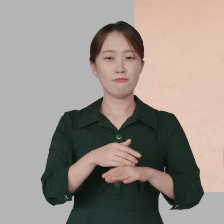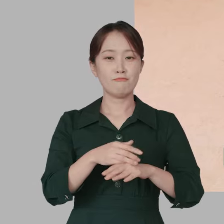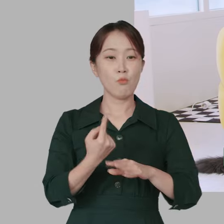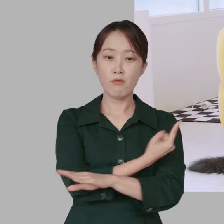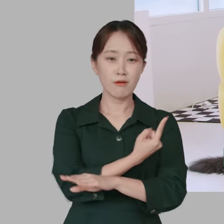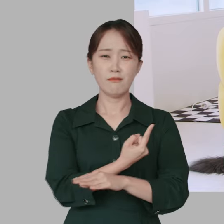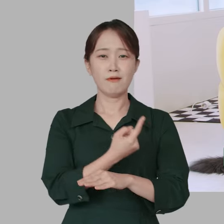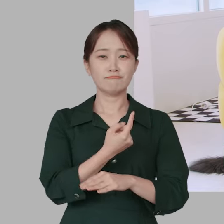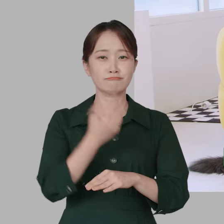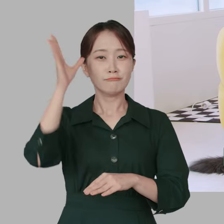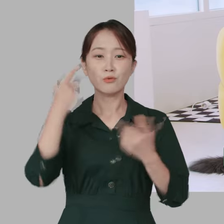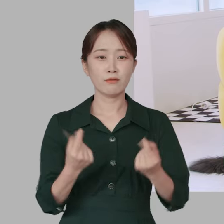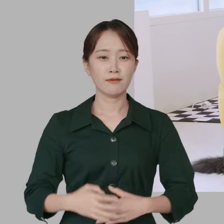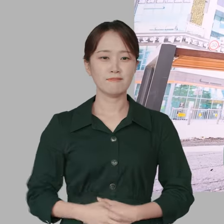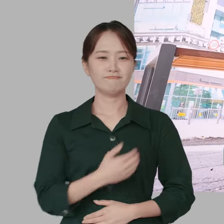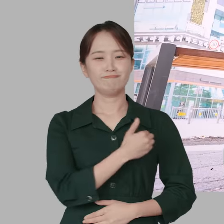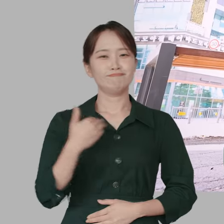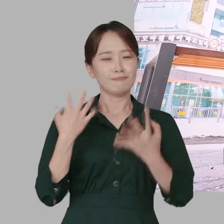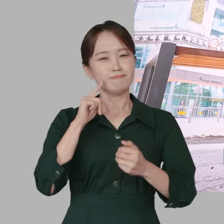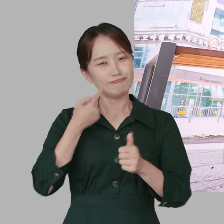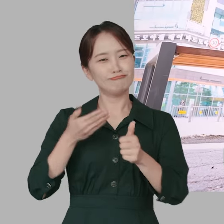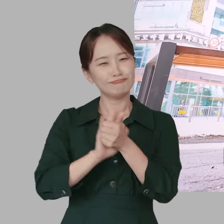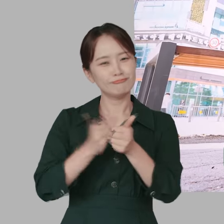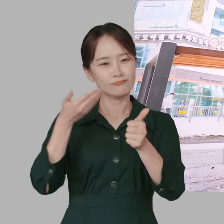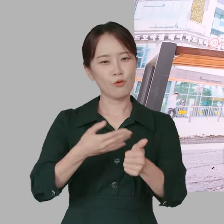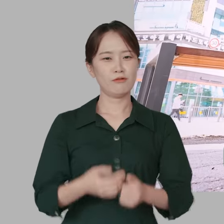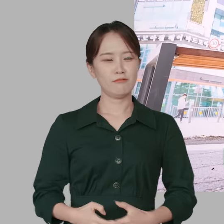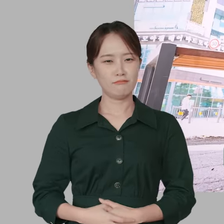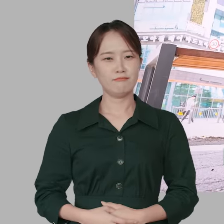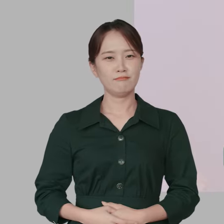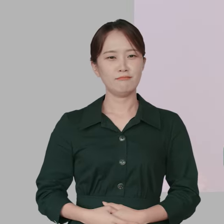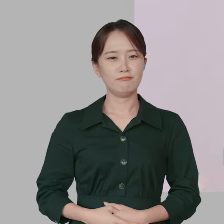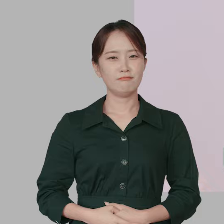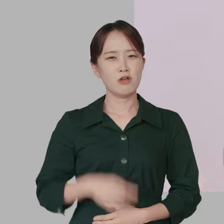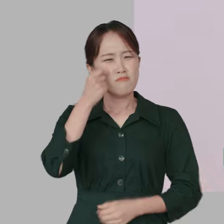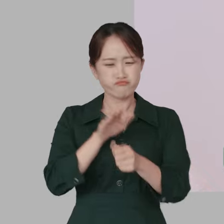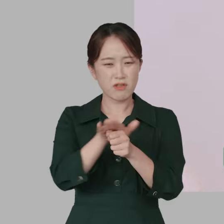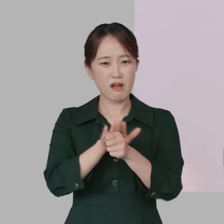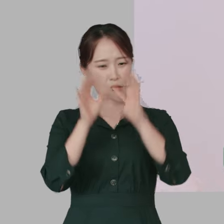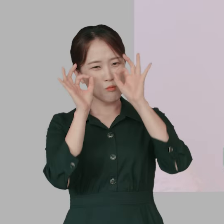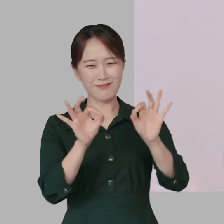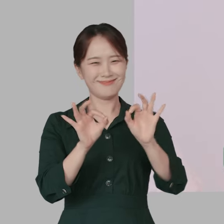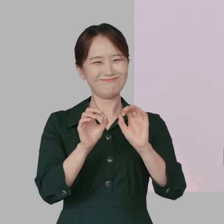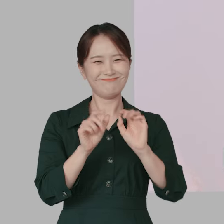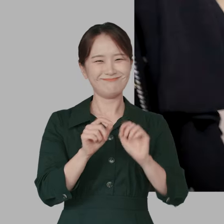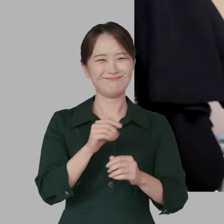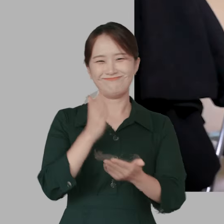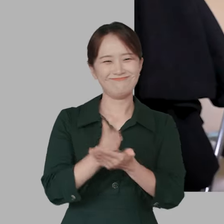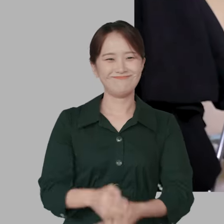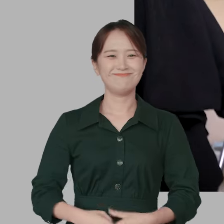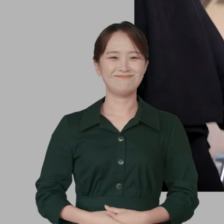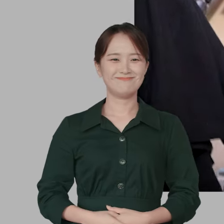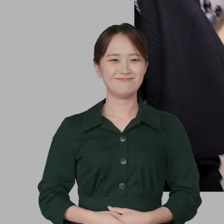똑같거든요 충분히 많이 기뻐해주고 책임져주고 있는 부분들이 많이 있는데 불쌍하게 생각 안 하셨으면 좋겠습니다